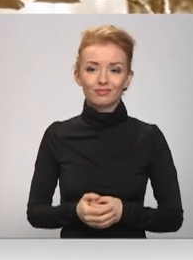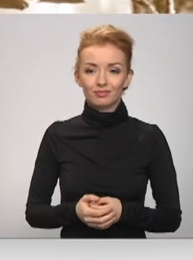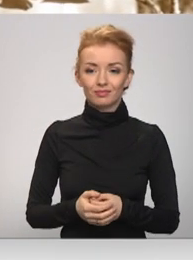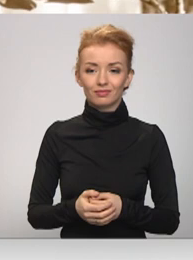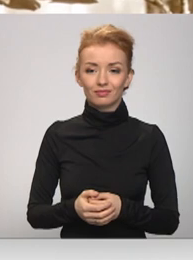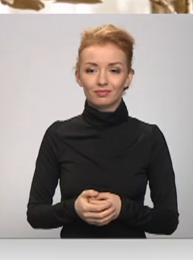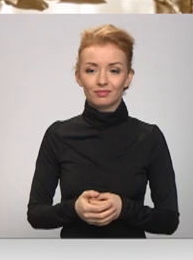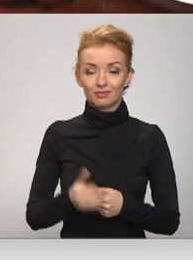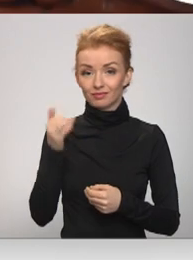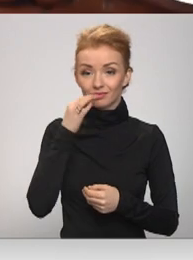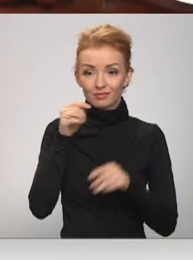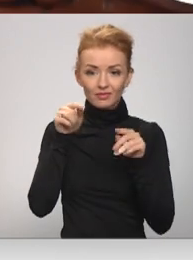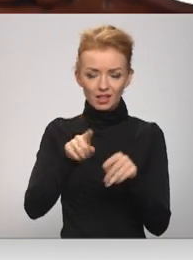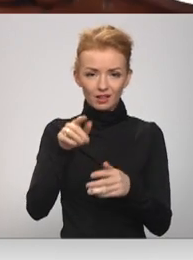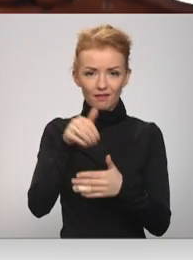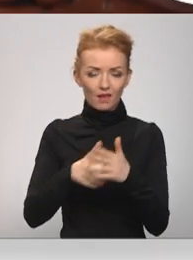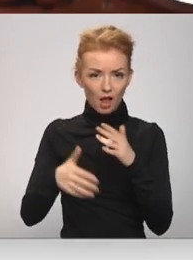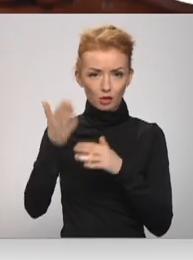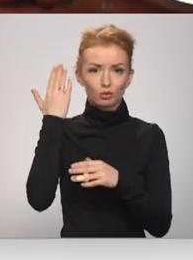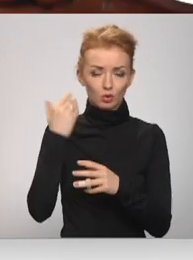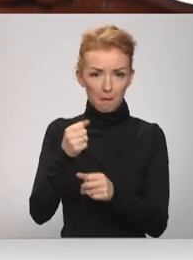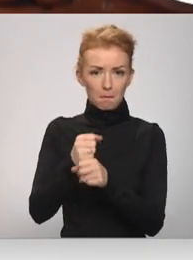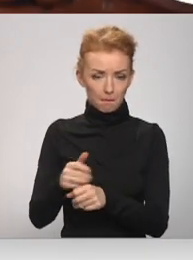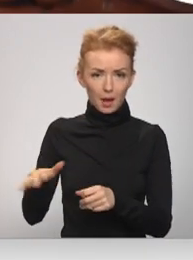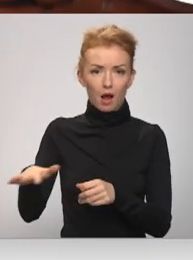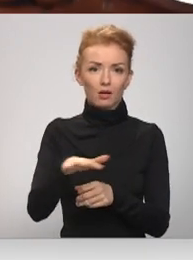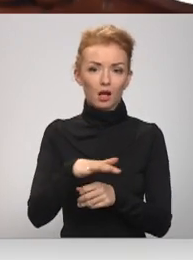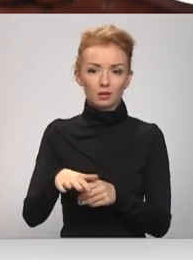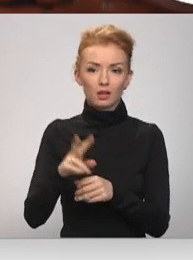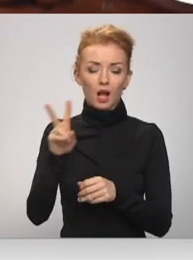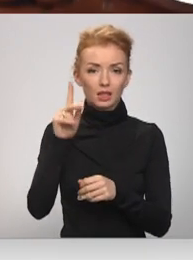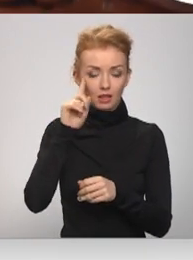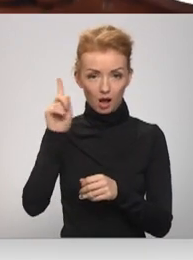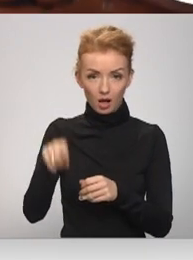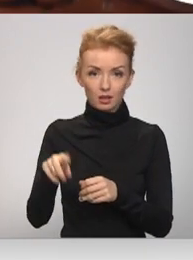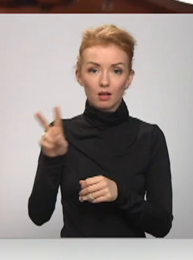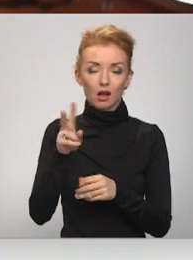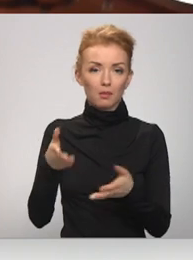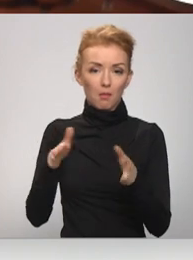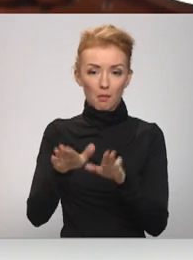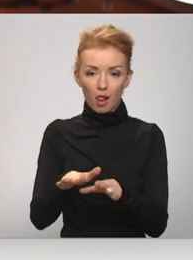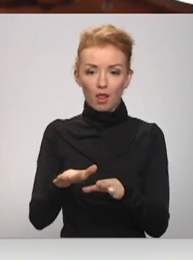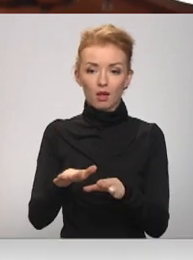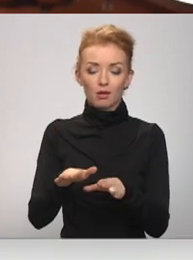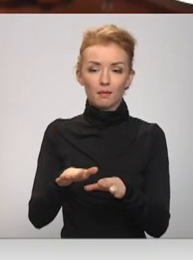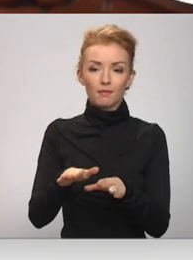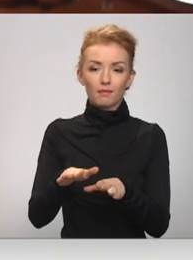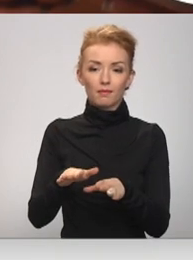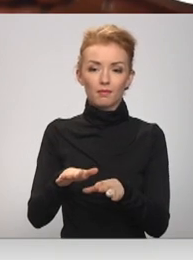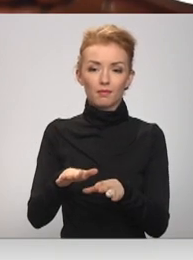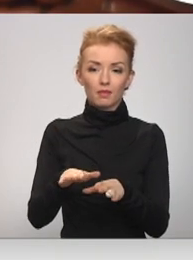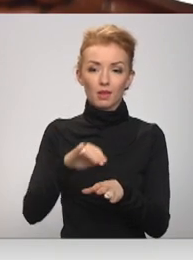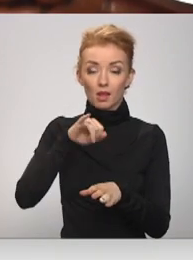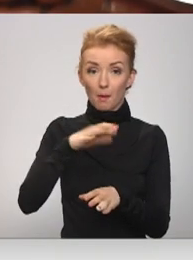Tā ir vēsture. Tieši pagasta vēsture. Kas ir jāzina, kas paliek, ja